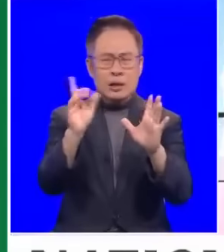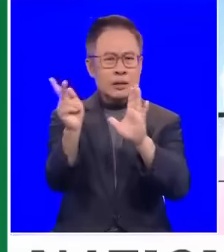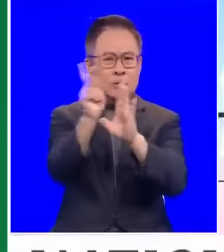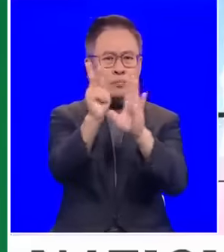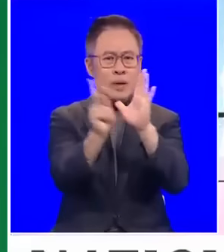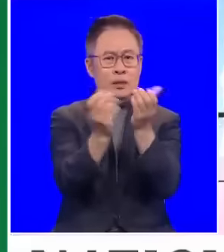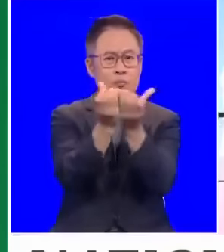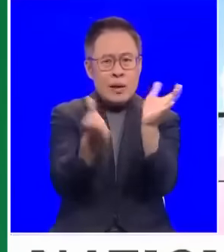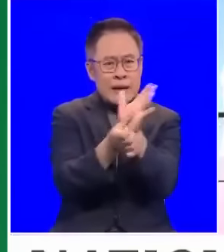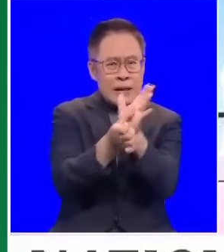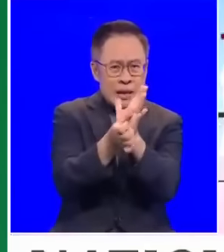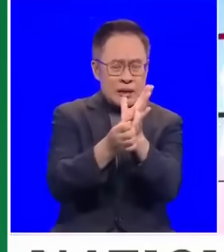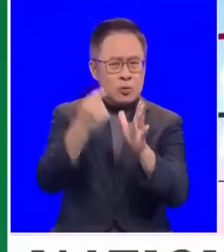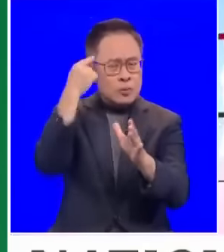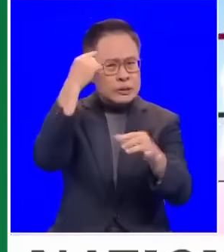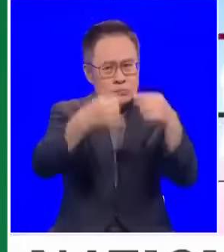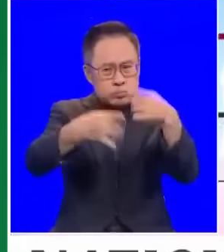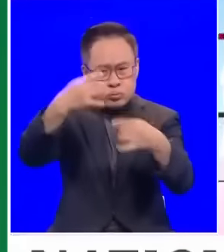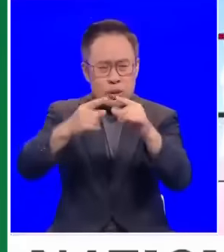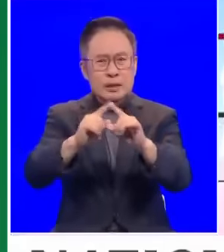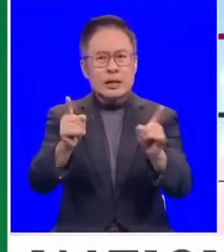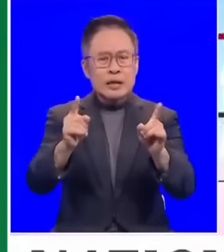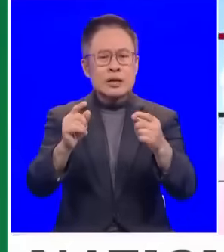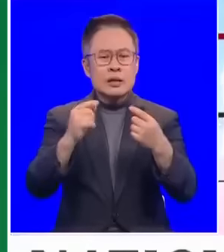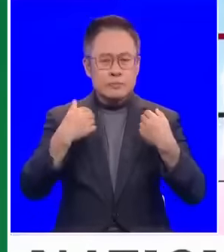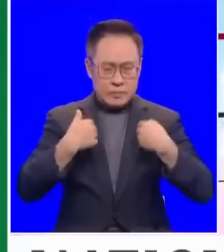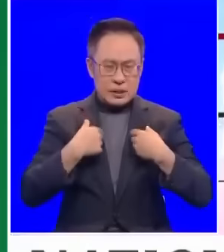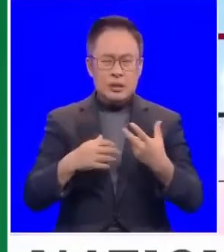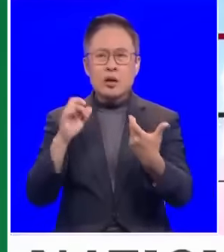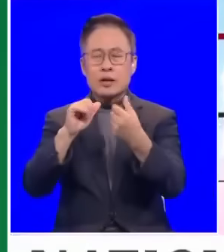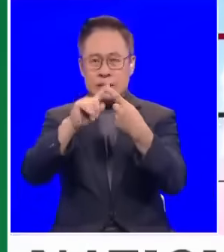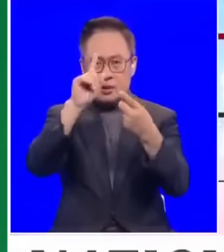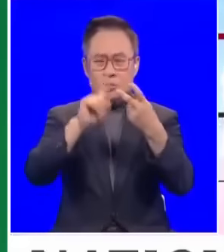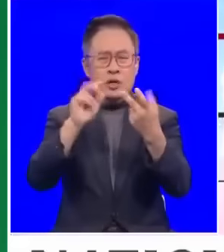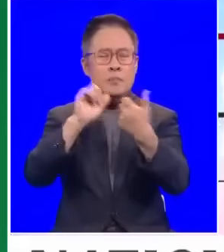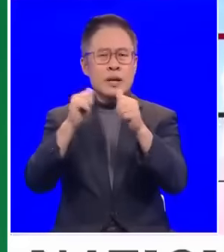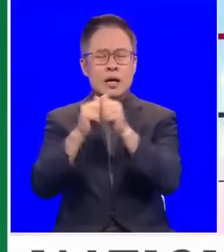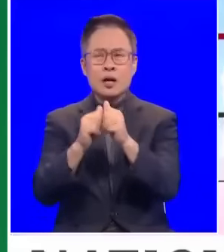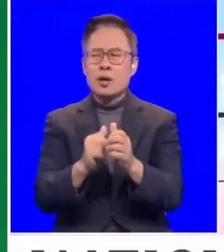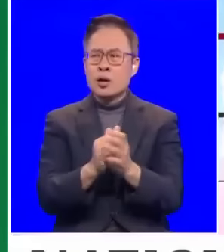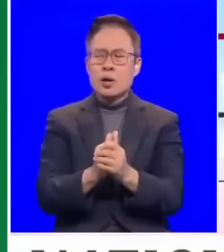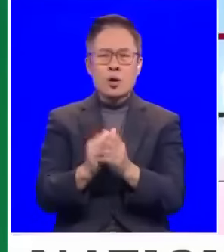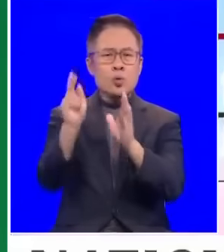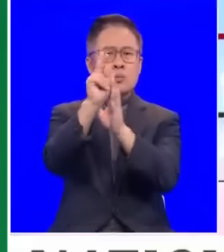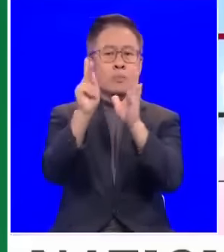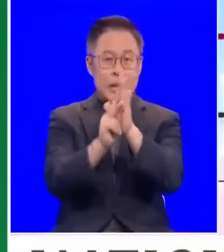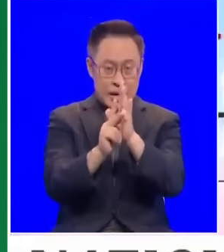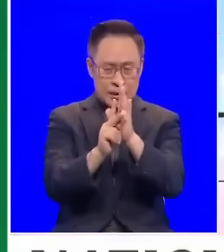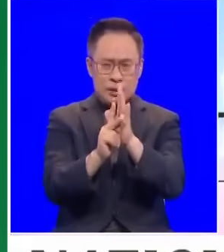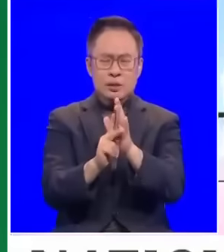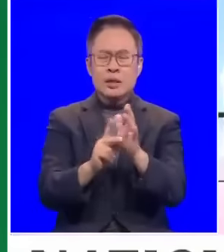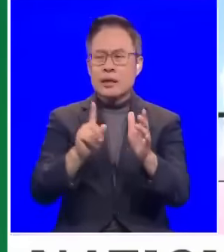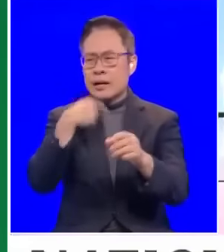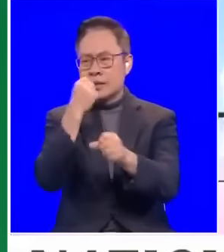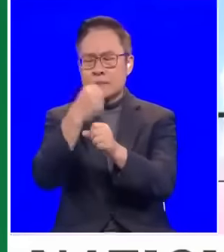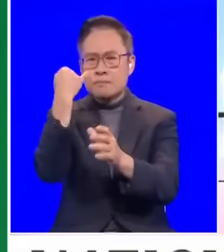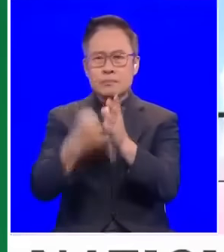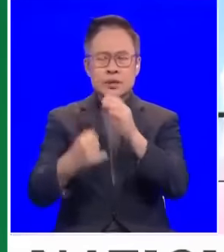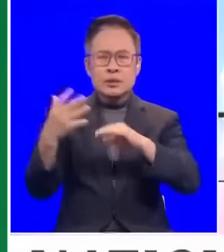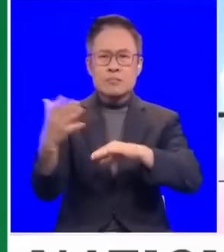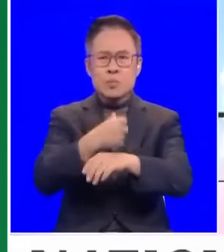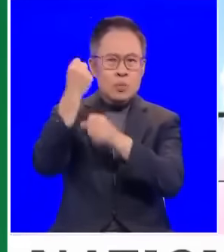ญโดยเฉพาะเรื่องของ นิรโทษกรรมใช่ก็วันนี้ก็มีความเห็นตามมานะคะไม่ว่าจะเป็นคุณภูมิธรรมเองก็ดีซึ่งก็อ